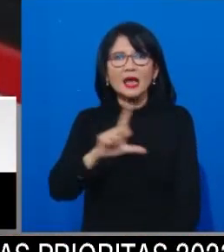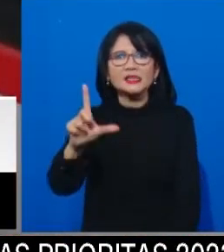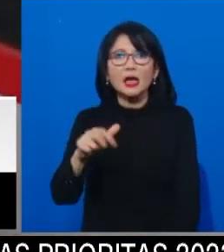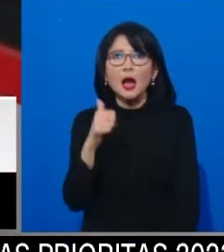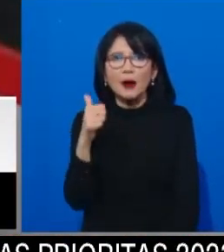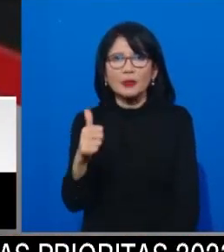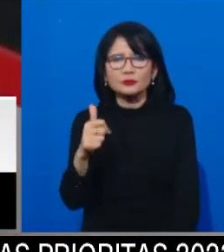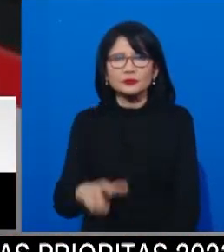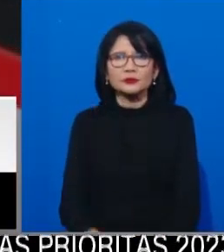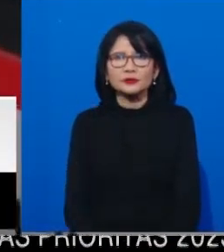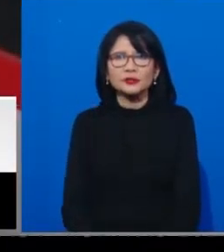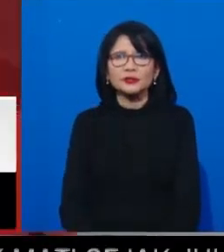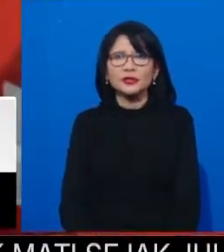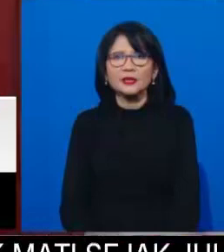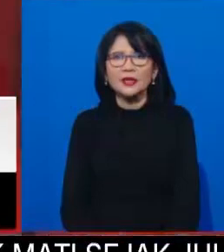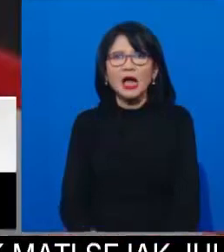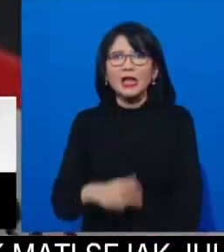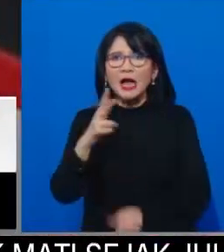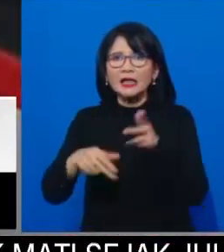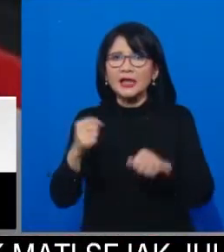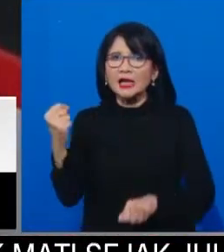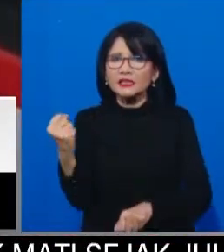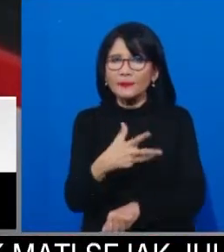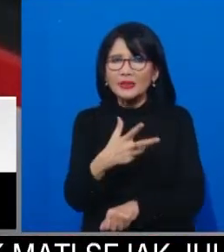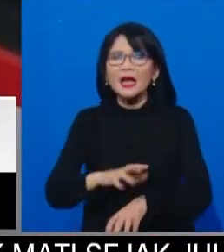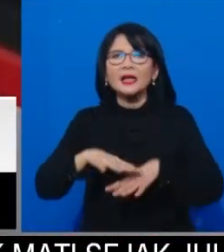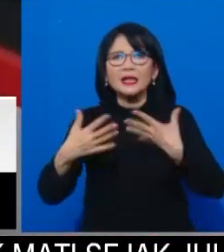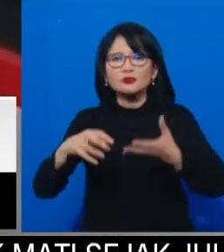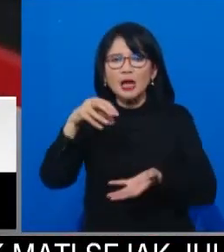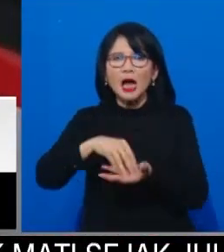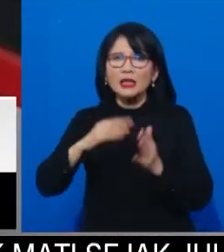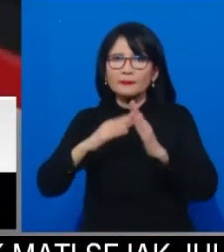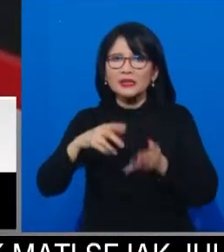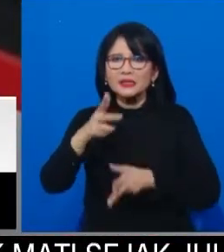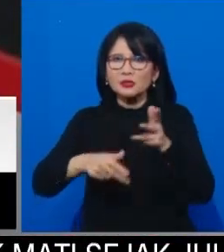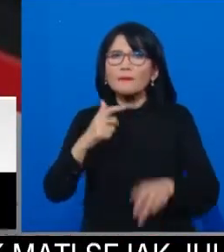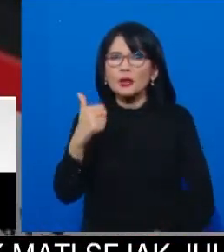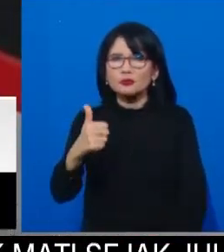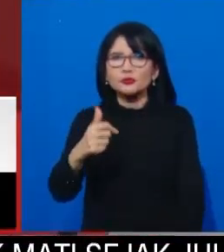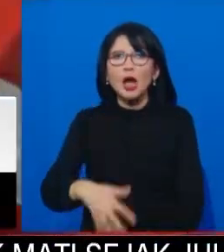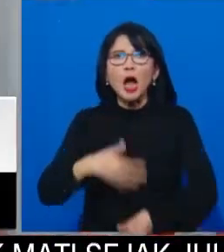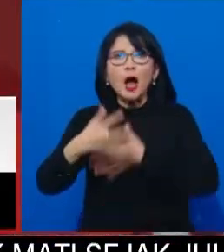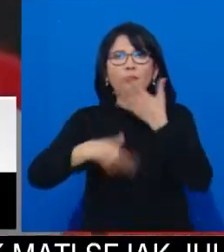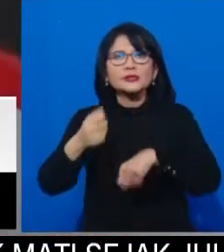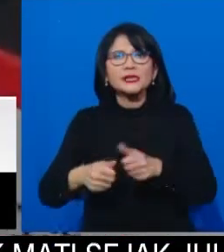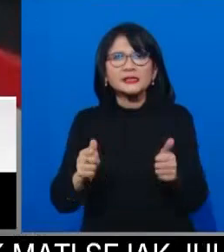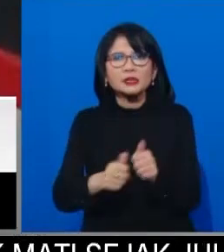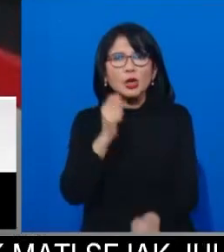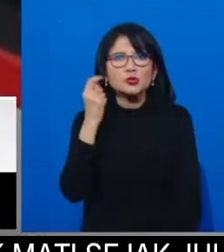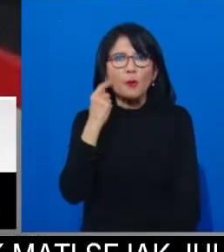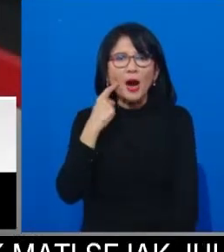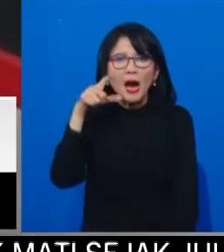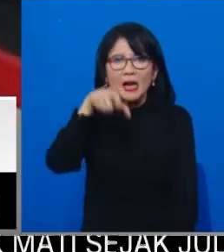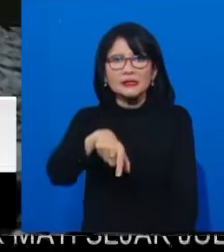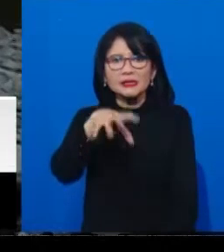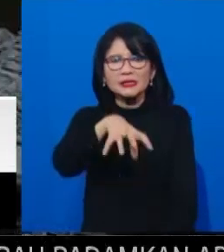dalam perjalanan kereta cepat maupun sarana di stasiun. KCIC memastikan proses uji coba di area stasiun